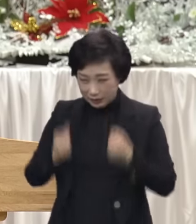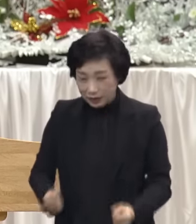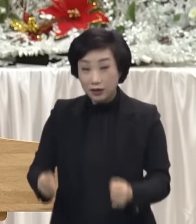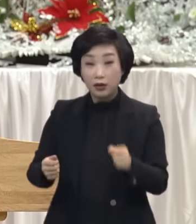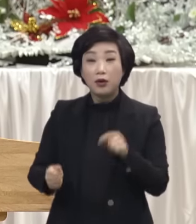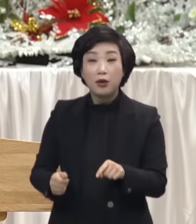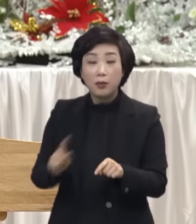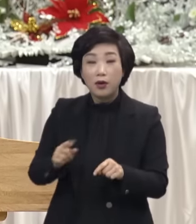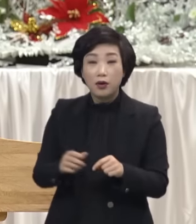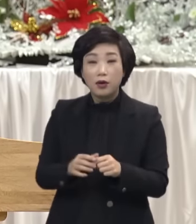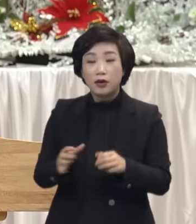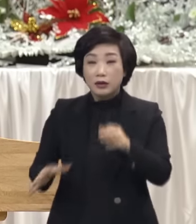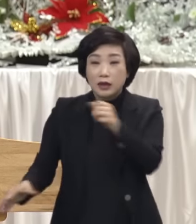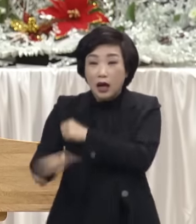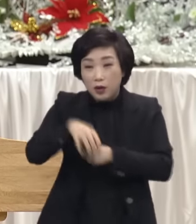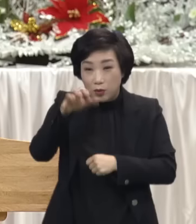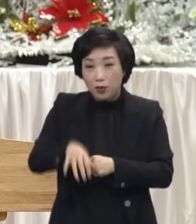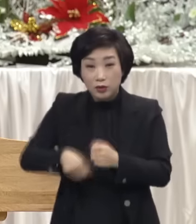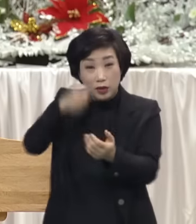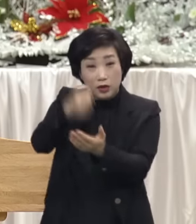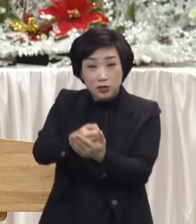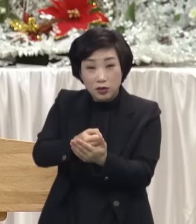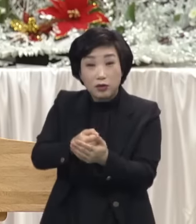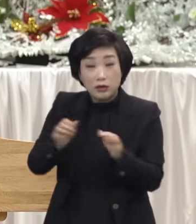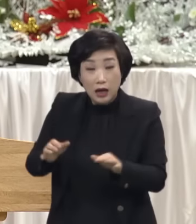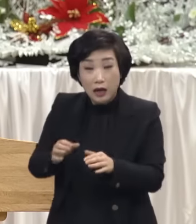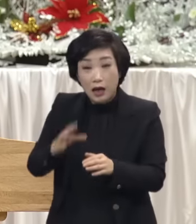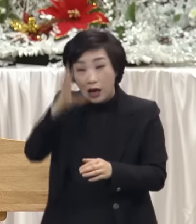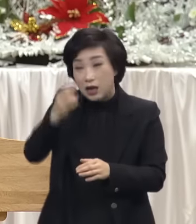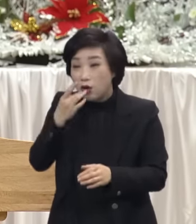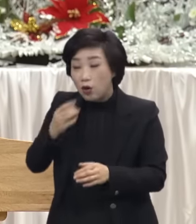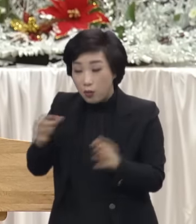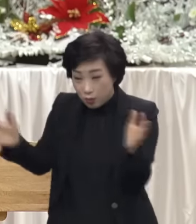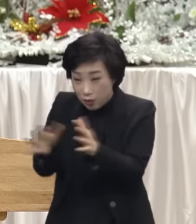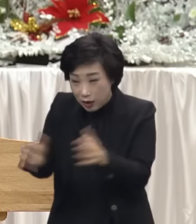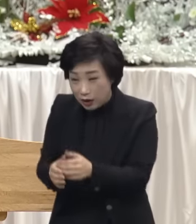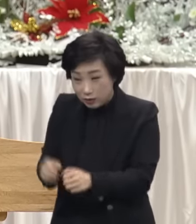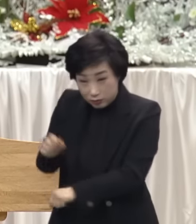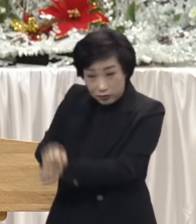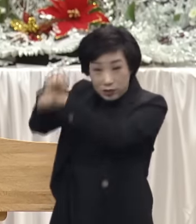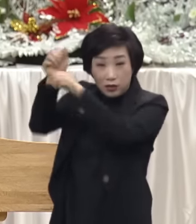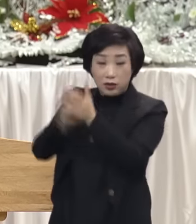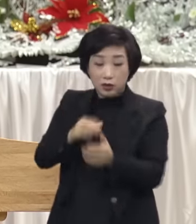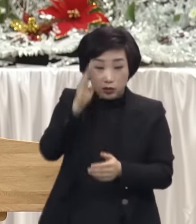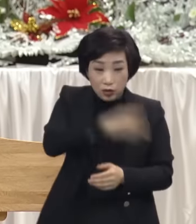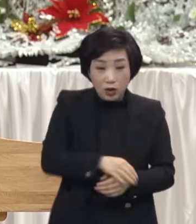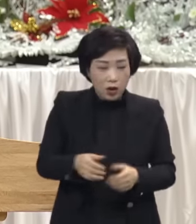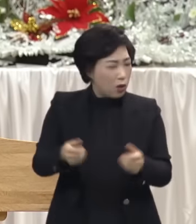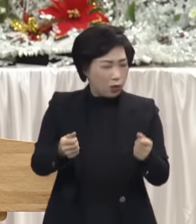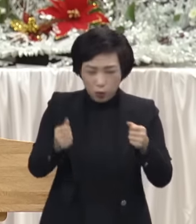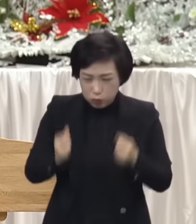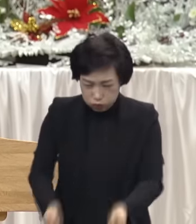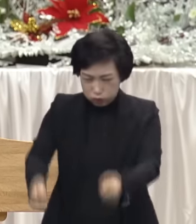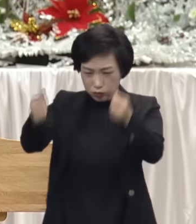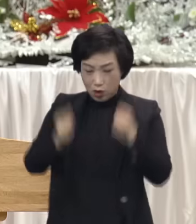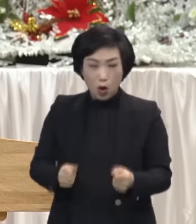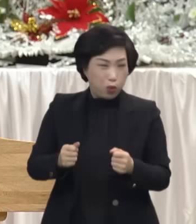타작마당을 청하게 하사 알곡은 모아서 곡간에 드리고 쭉정 있는 꺼지지 않는